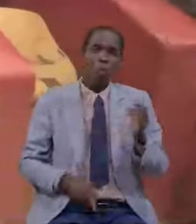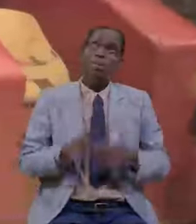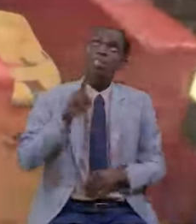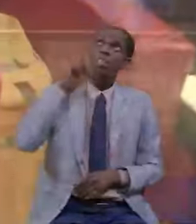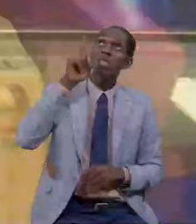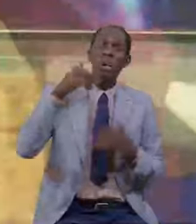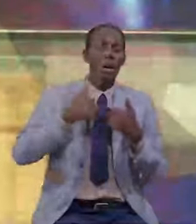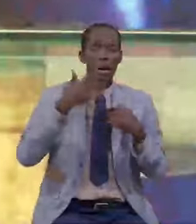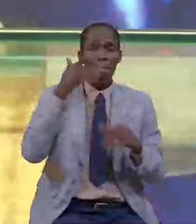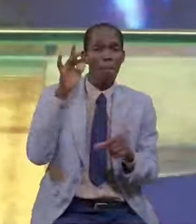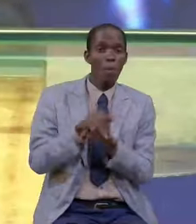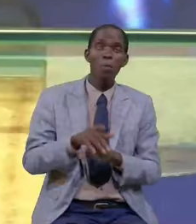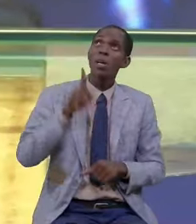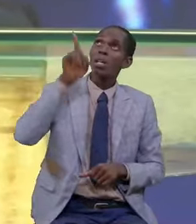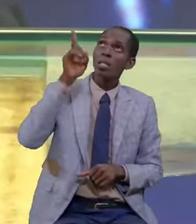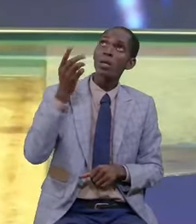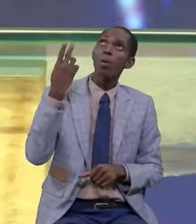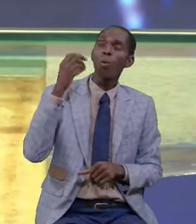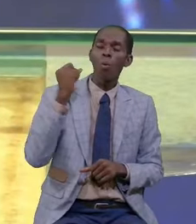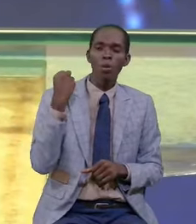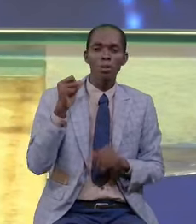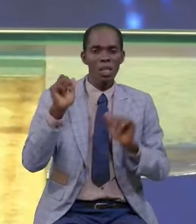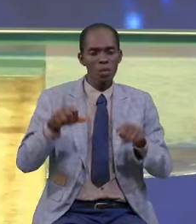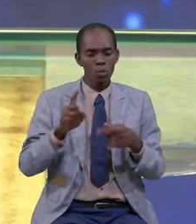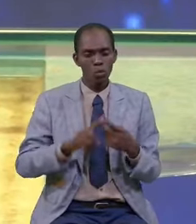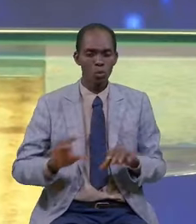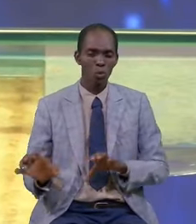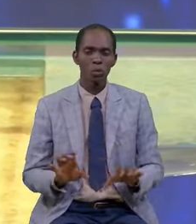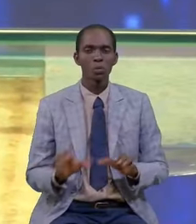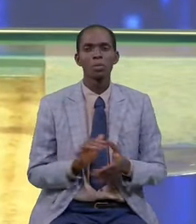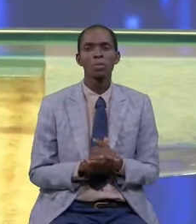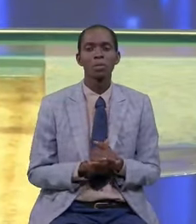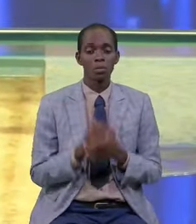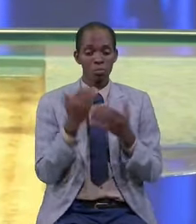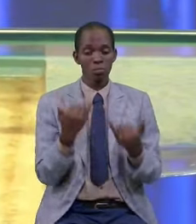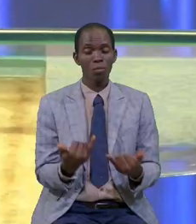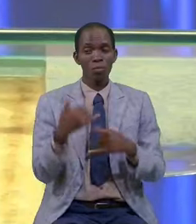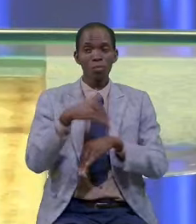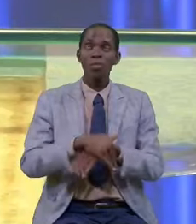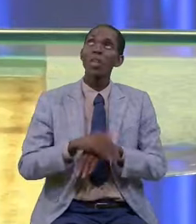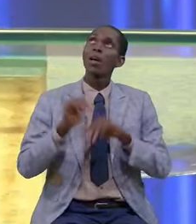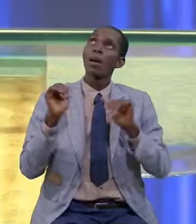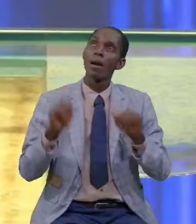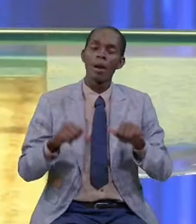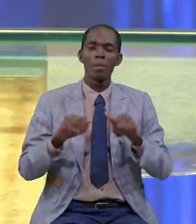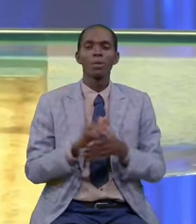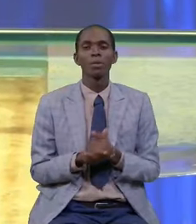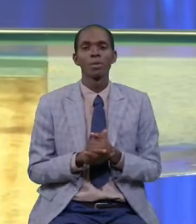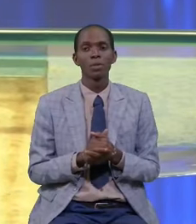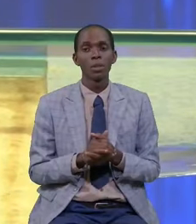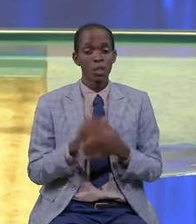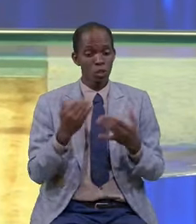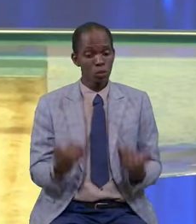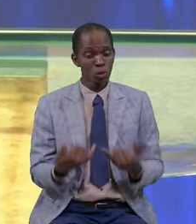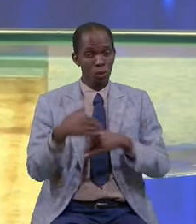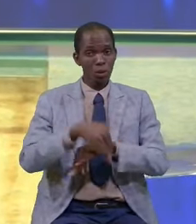il peut aussi l'accomplir. Ce soir, il peut. Et ce soir,